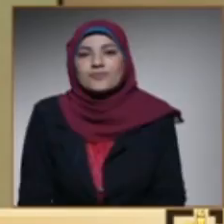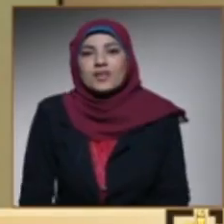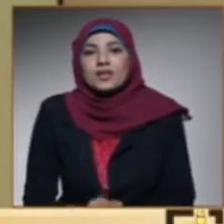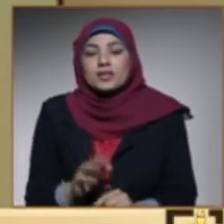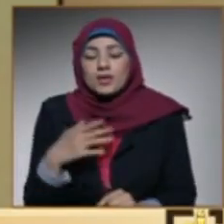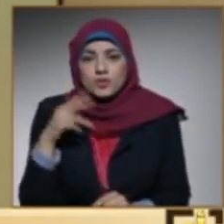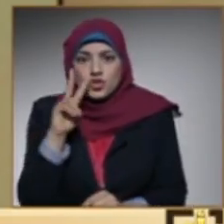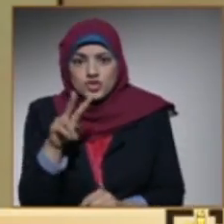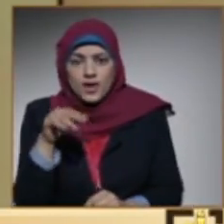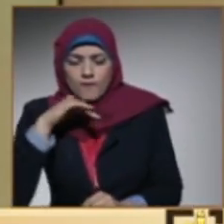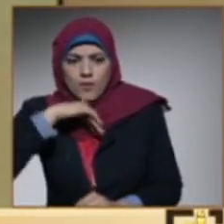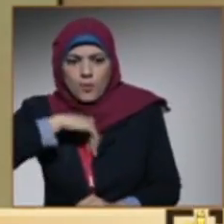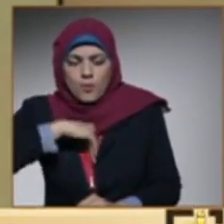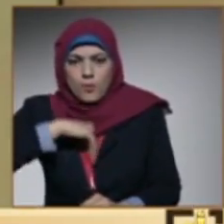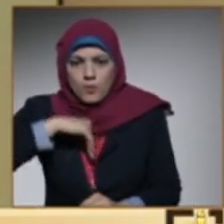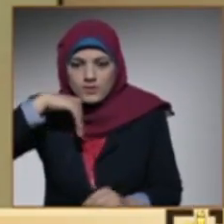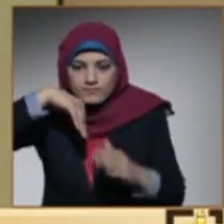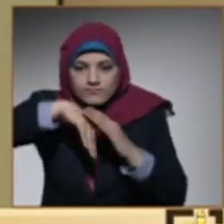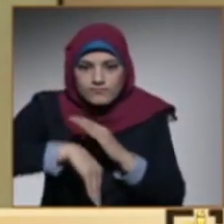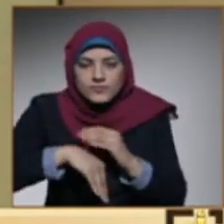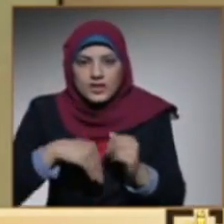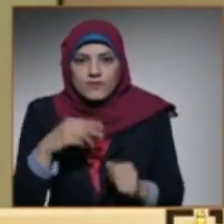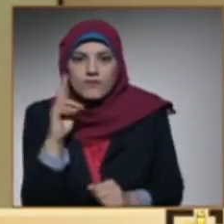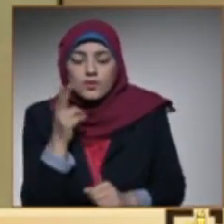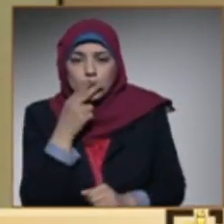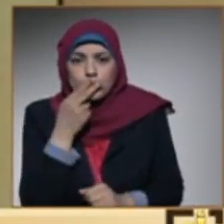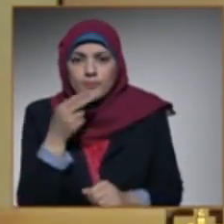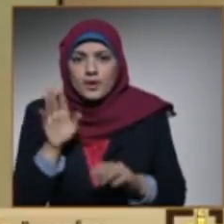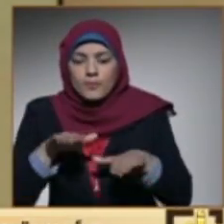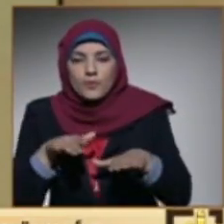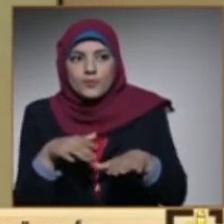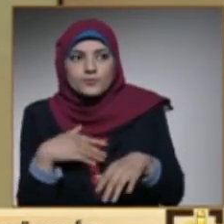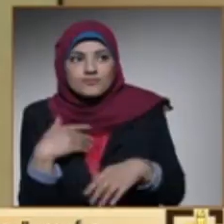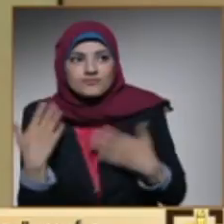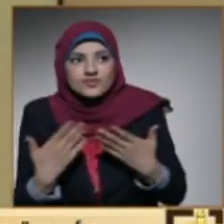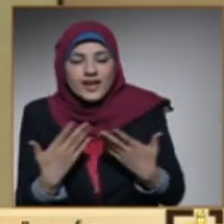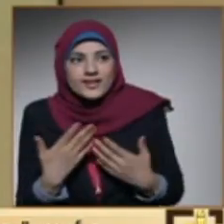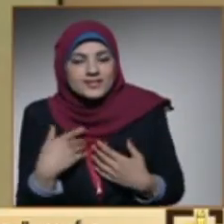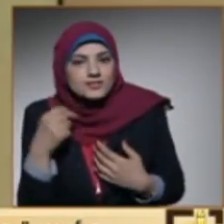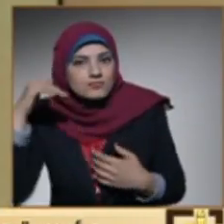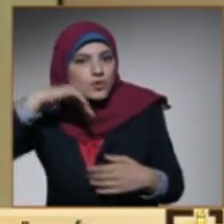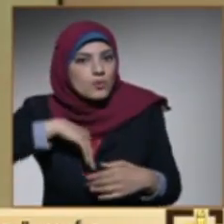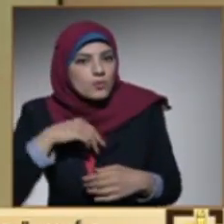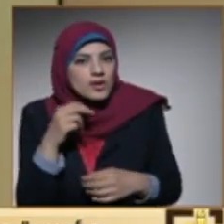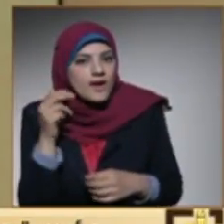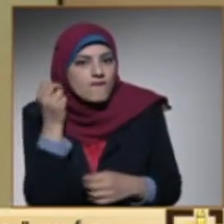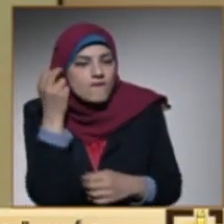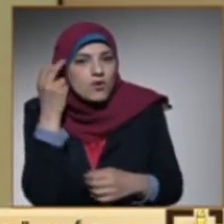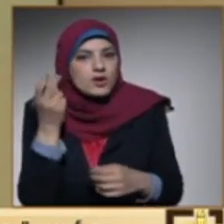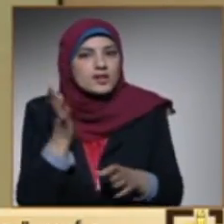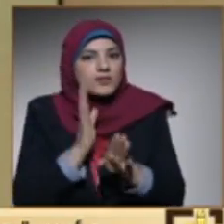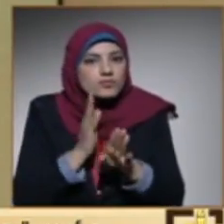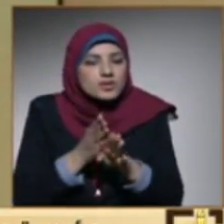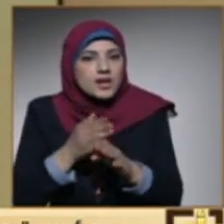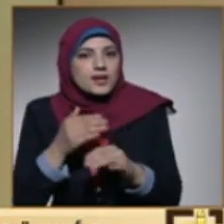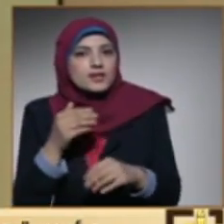من حاجه معينه، بس دايما بيبقى التعويض عندهم في حاجه تانية اعلى بشكل كبير. شايفه مدى يعني